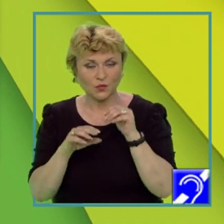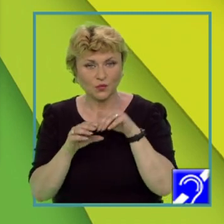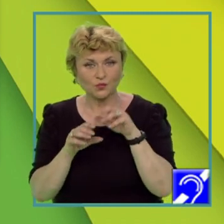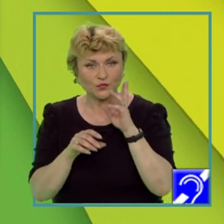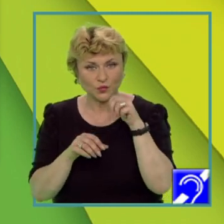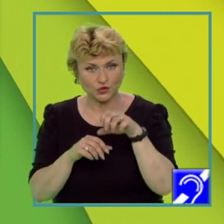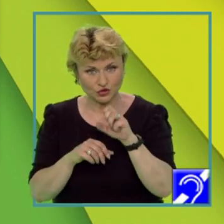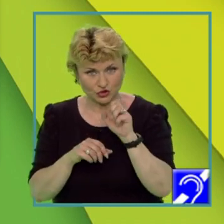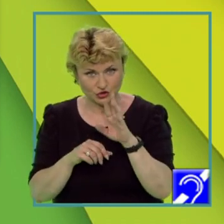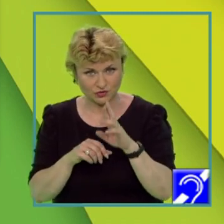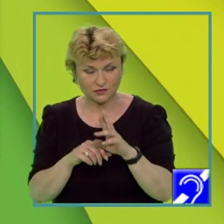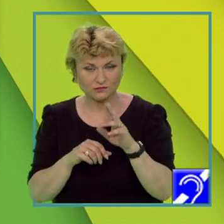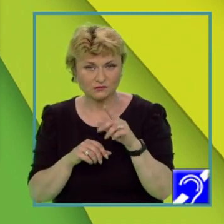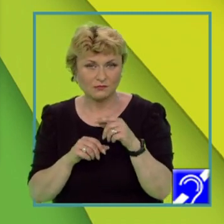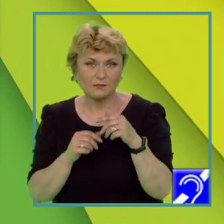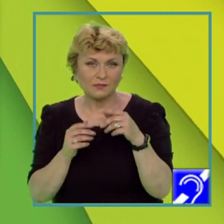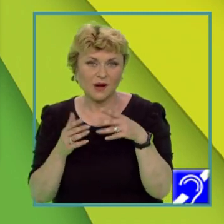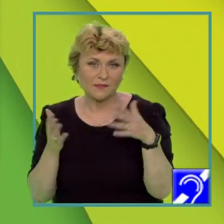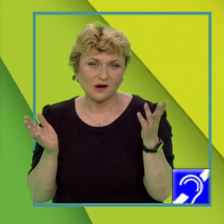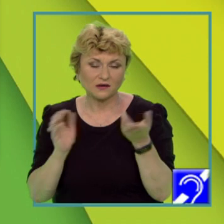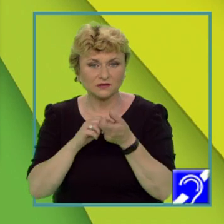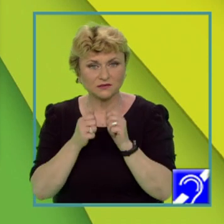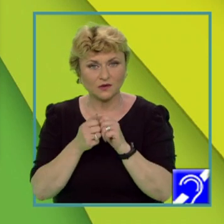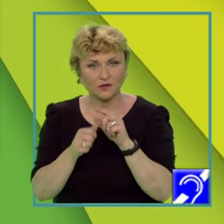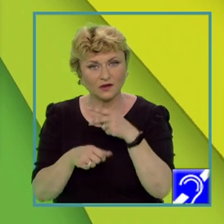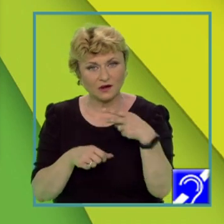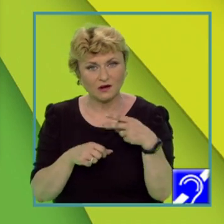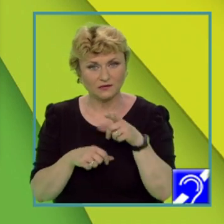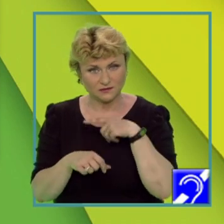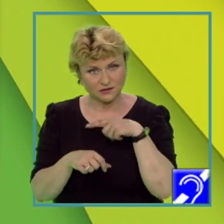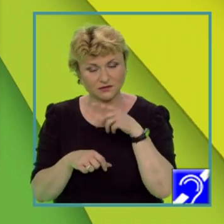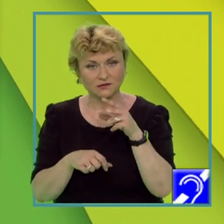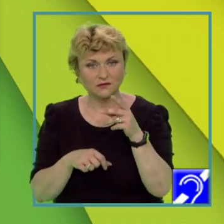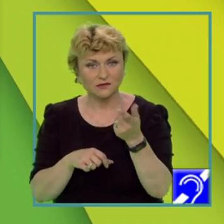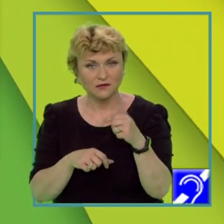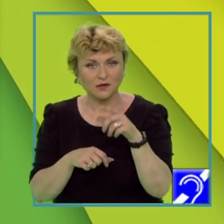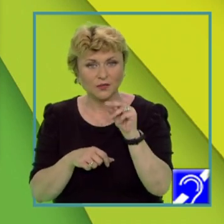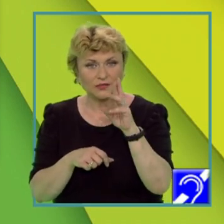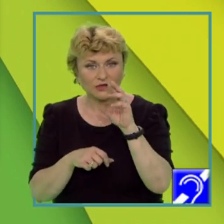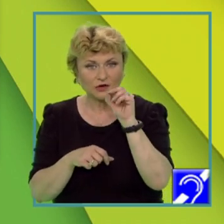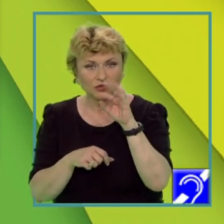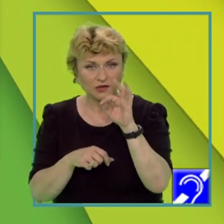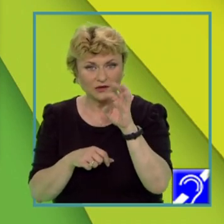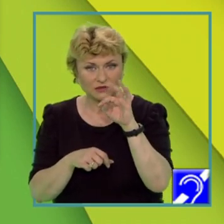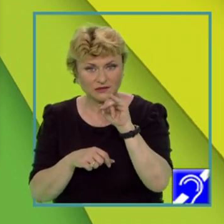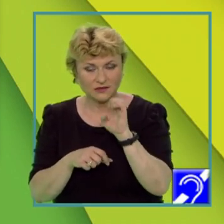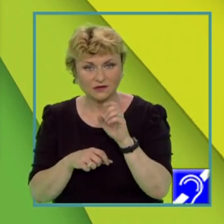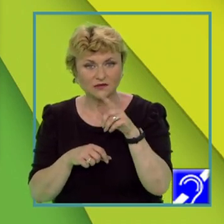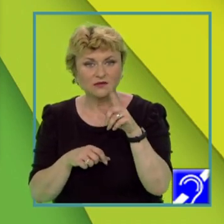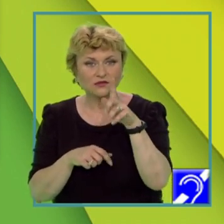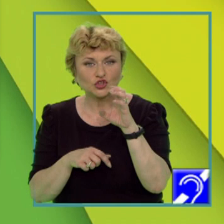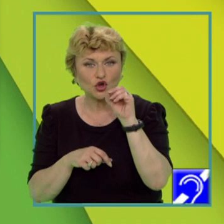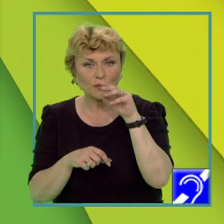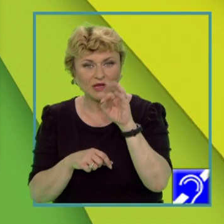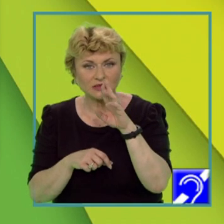pentru un mai mare sau egal decât 1 de numere reale este progresie geometrică Dacă și numai dacă are